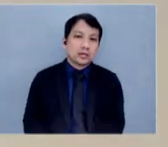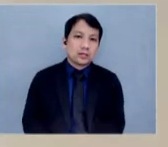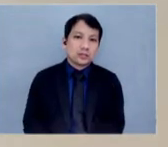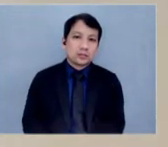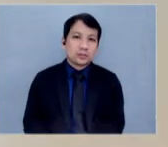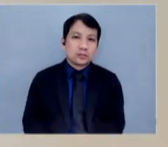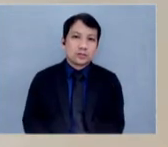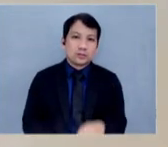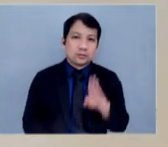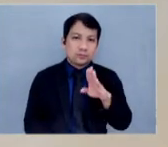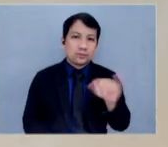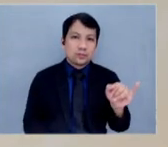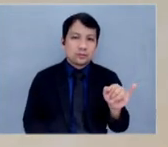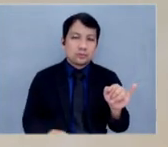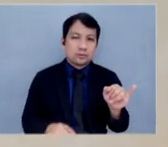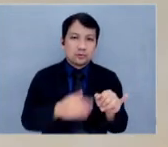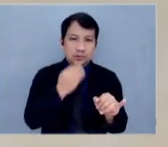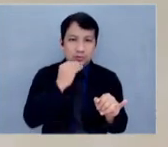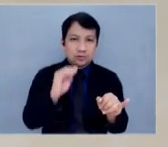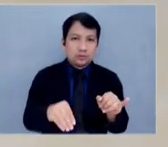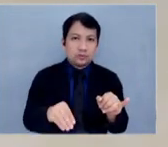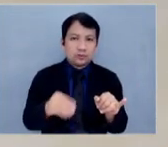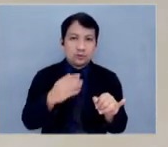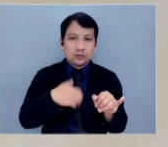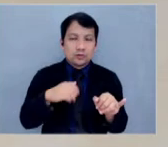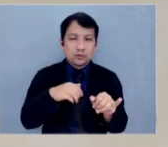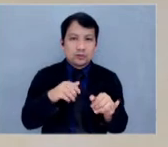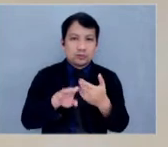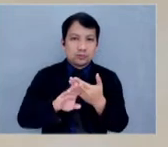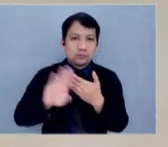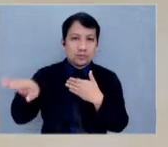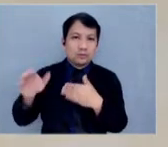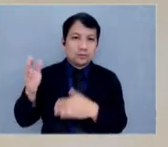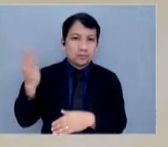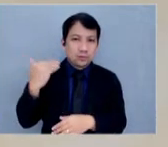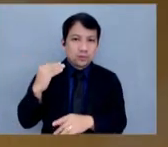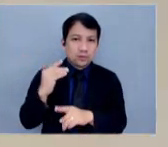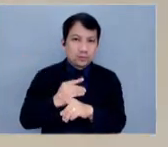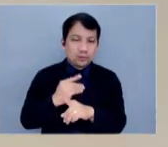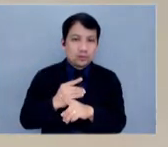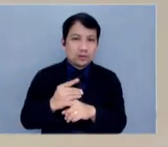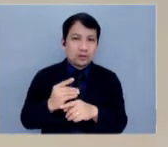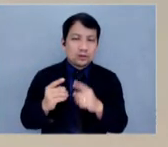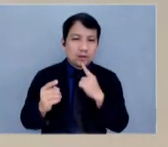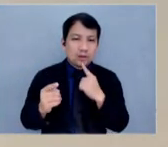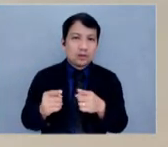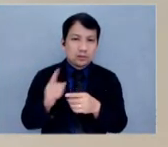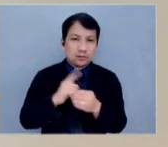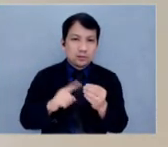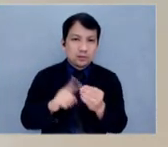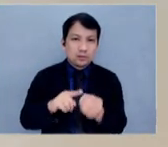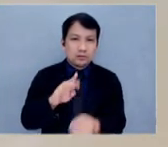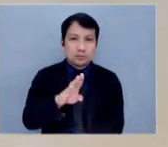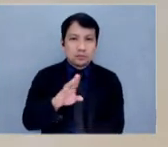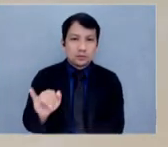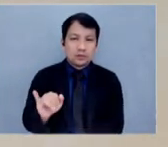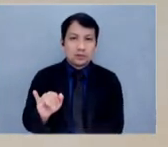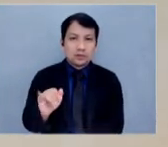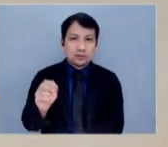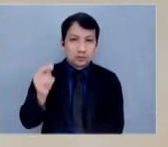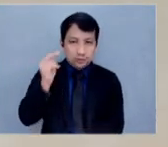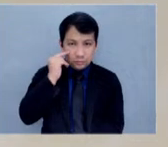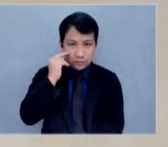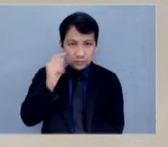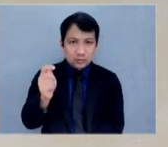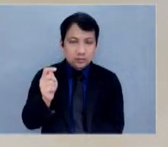BI saka ibinaba ang desisyong ipa-deport si O'Brien noong Disyembre. Ayon kay BI Commissioner Norman Tansinko,